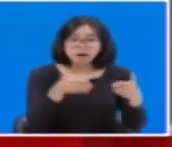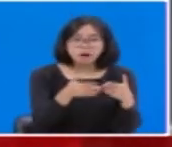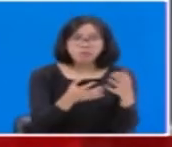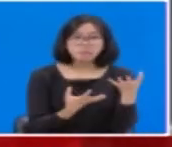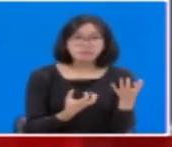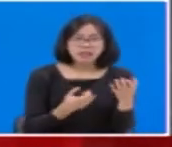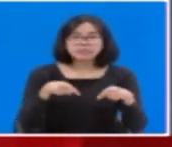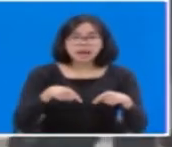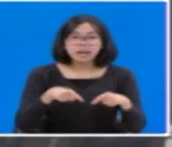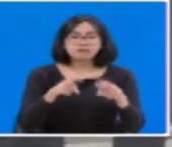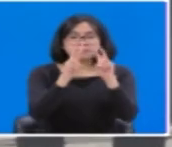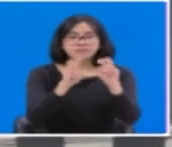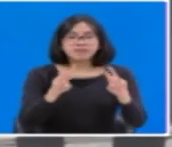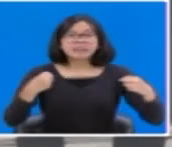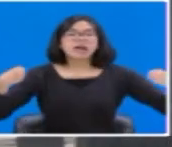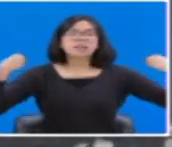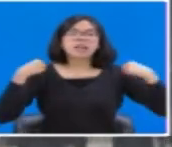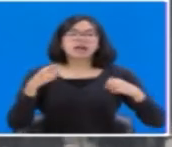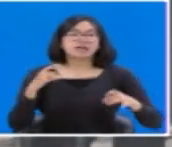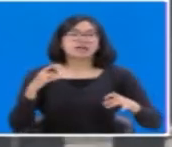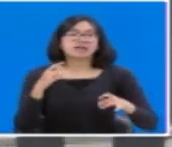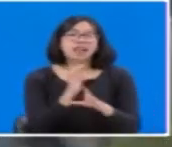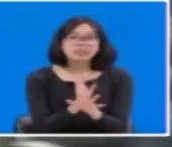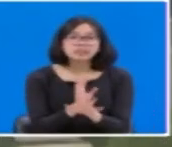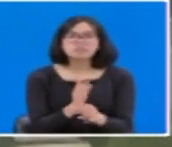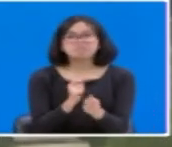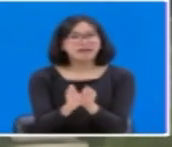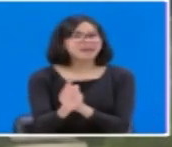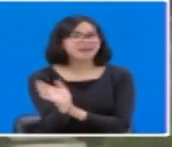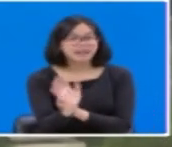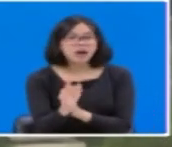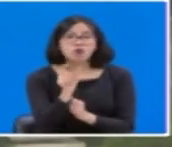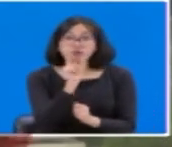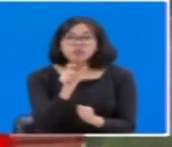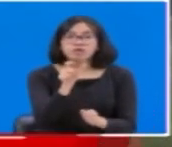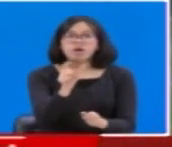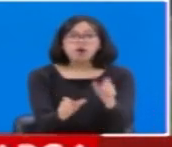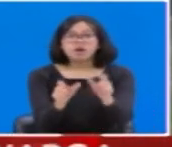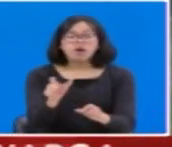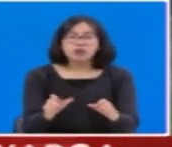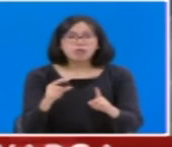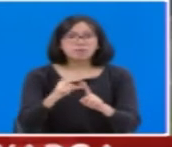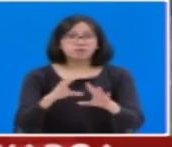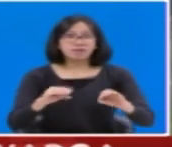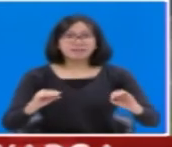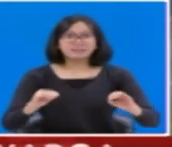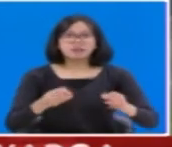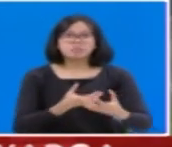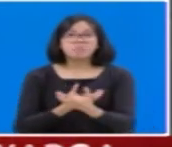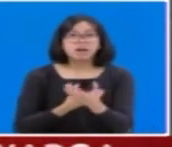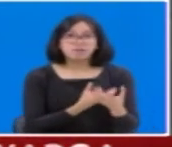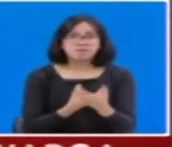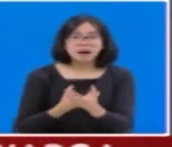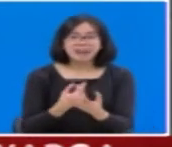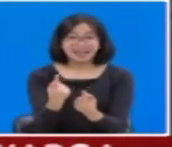pemeriksaan kesehatan secara gratis kepada ratusan petugas damkar dari